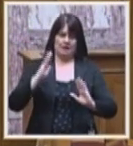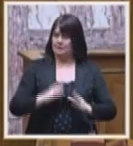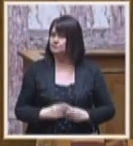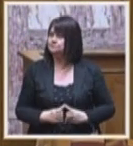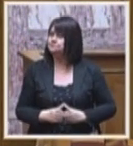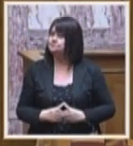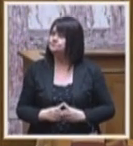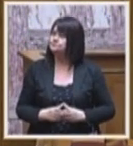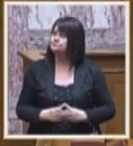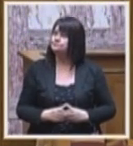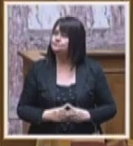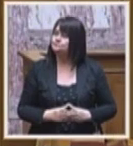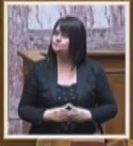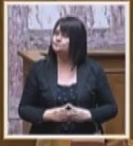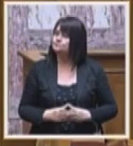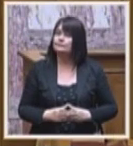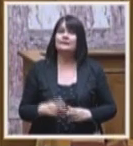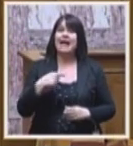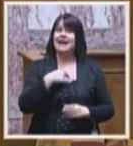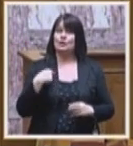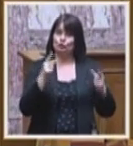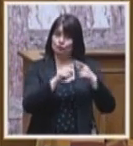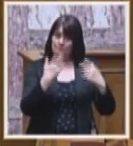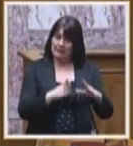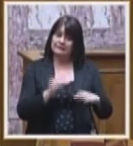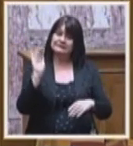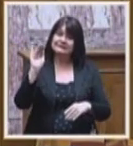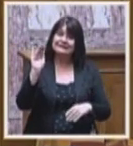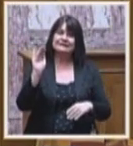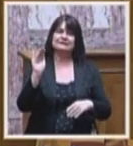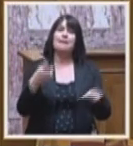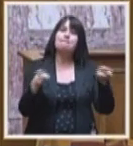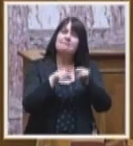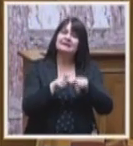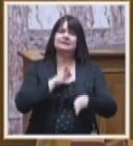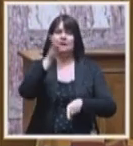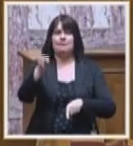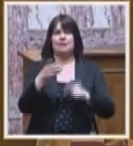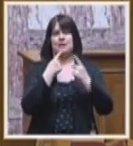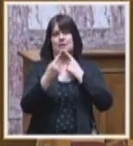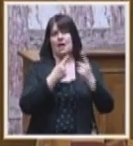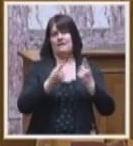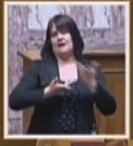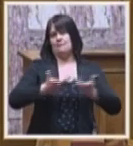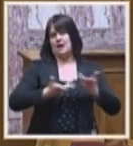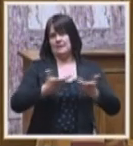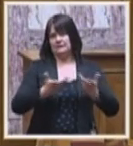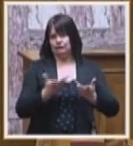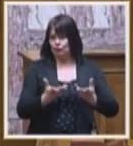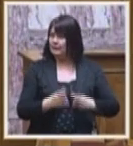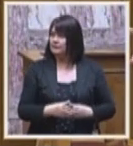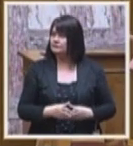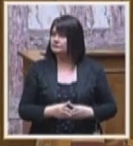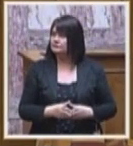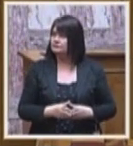Και στη συνάντηση των αρχηγών, εγώ ζήτησα από όλους αυτή την διαπραγμάτευση ή συνδιαπραγμάτευση. Διότι ξέρω, βλέπω τα προγράμματα. Σε